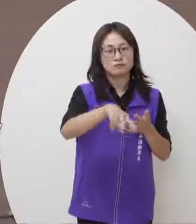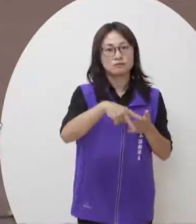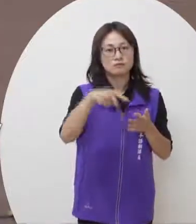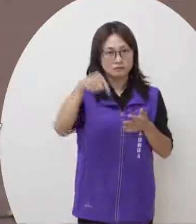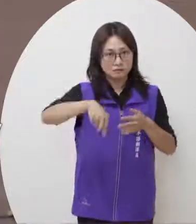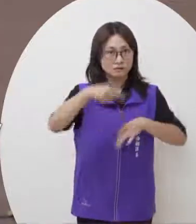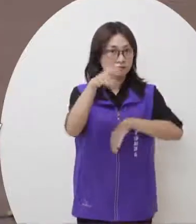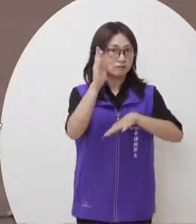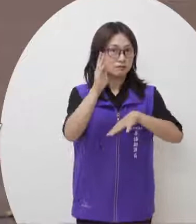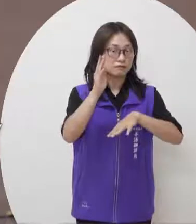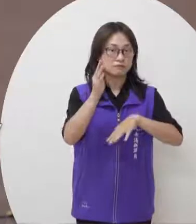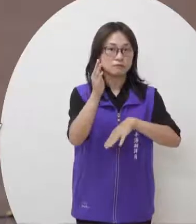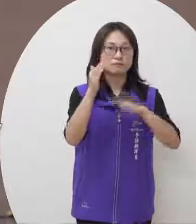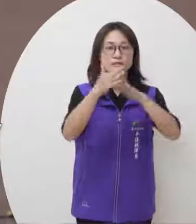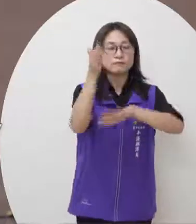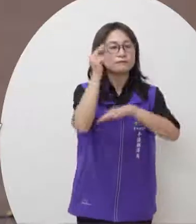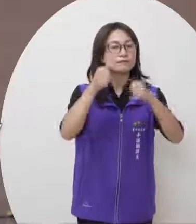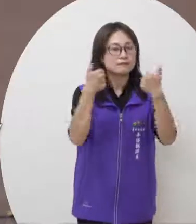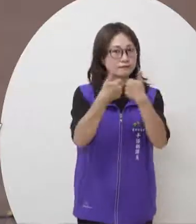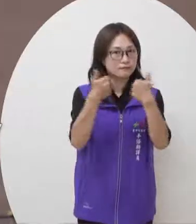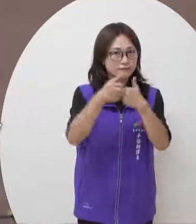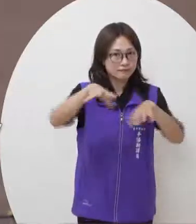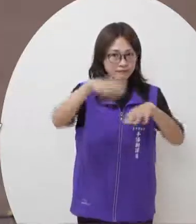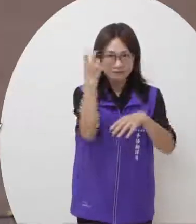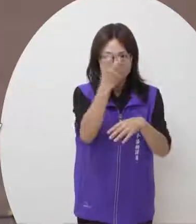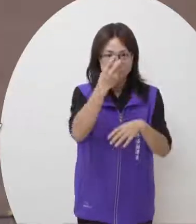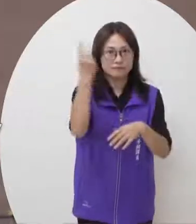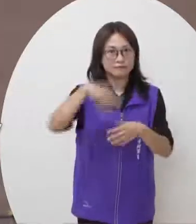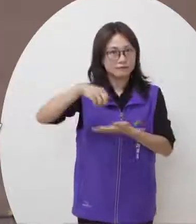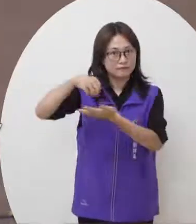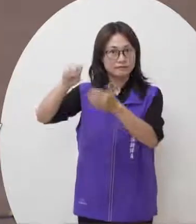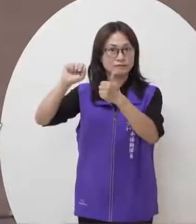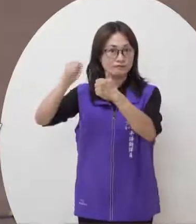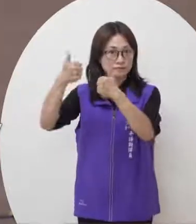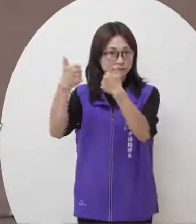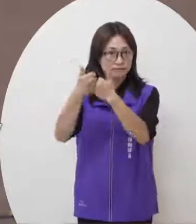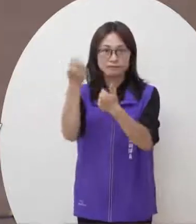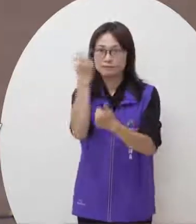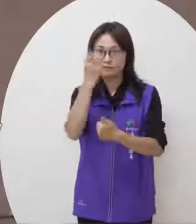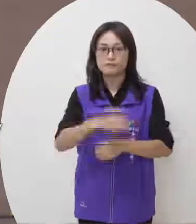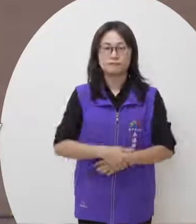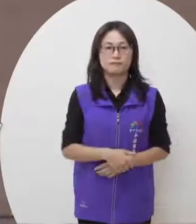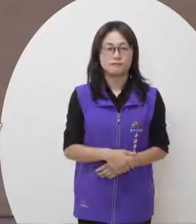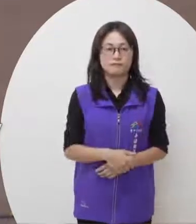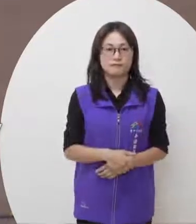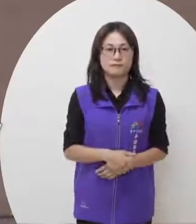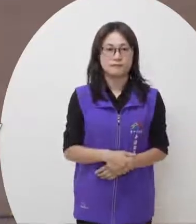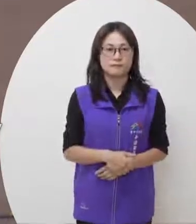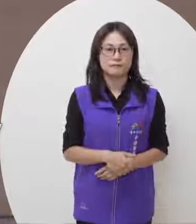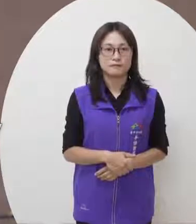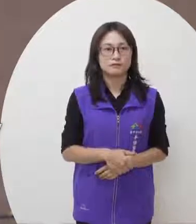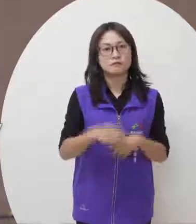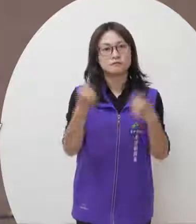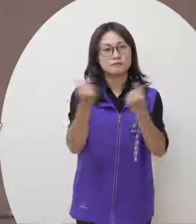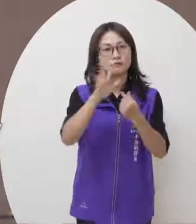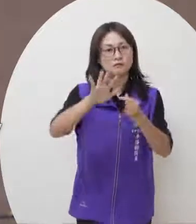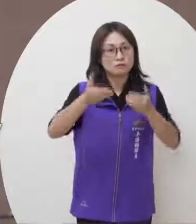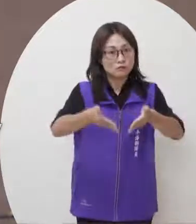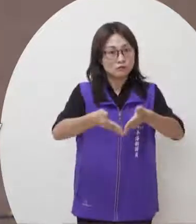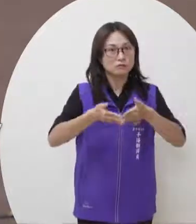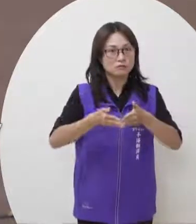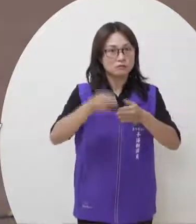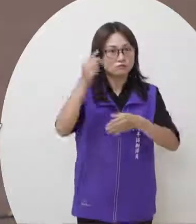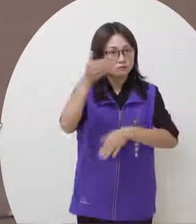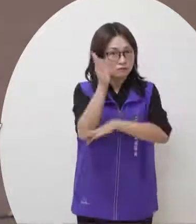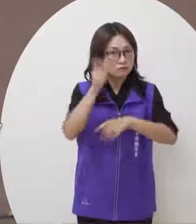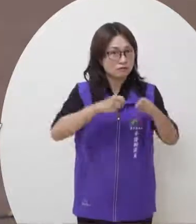议来这个送到议会里面去审查。又譬如说有一些重大的决策，像我们上